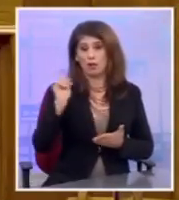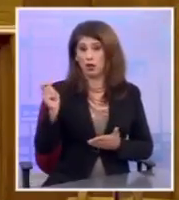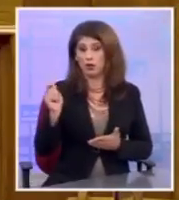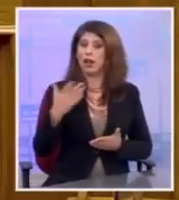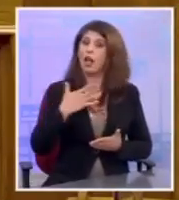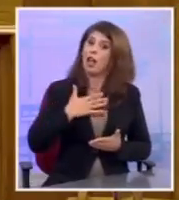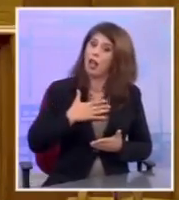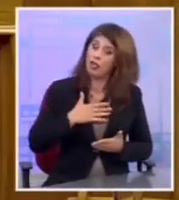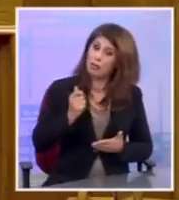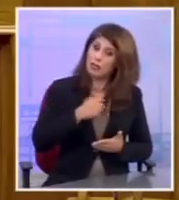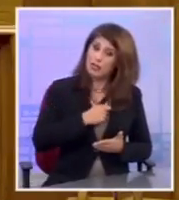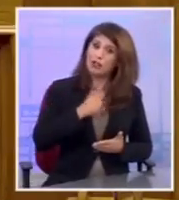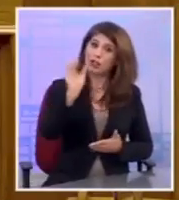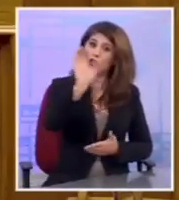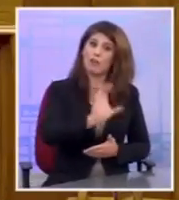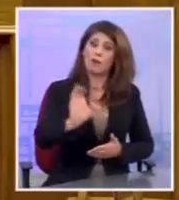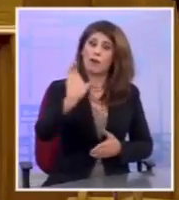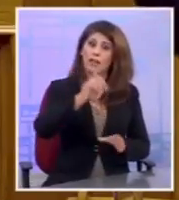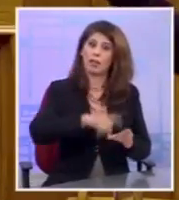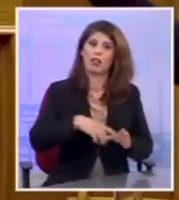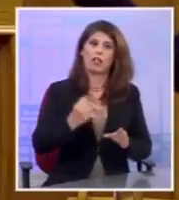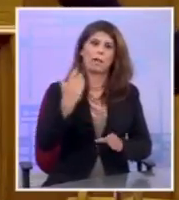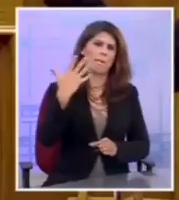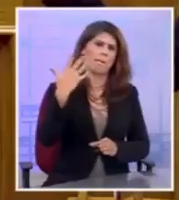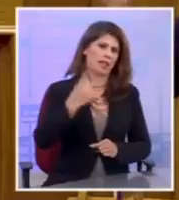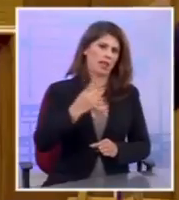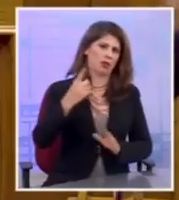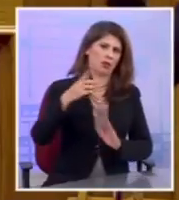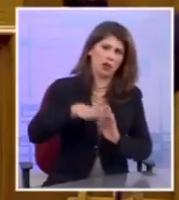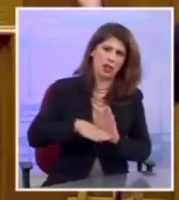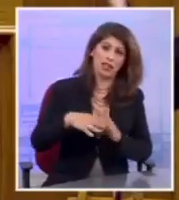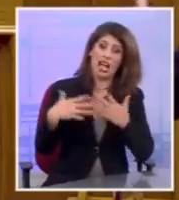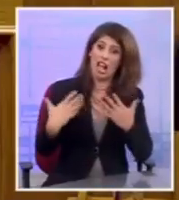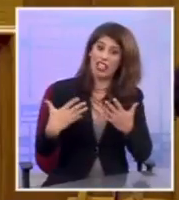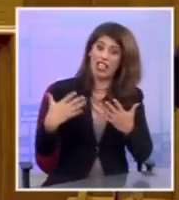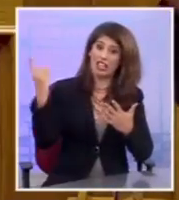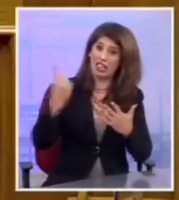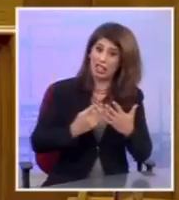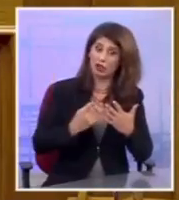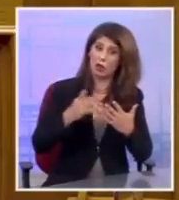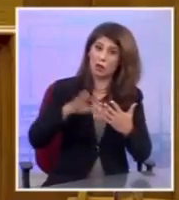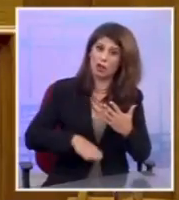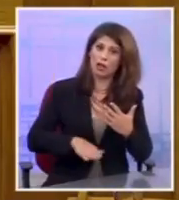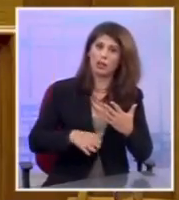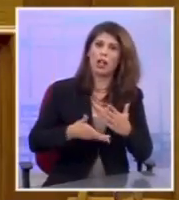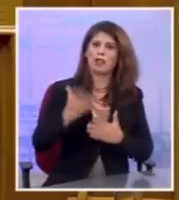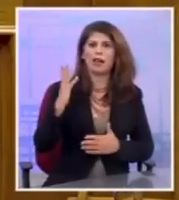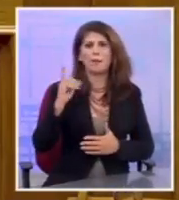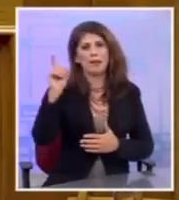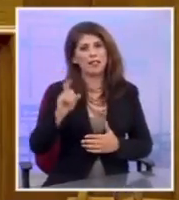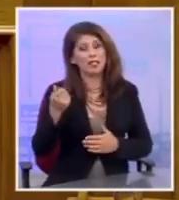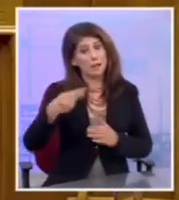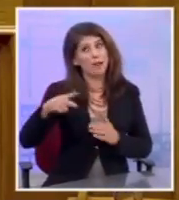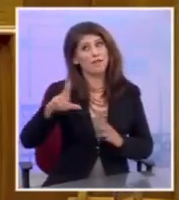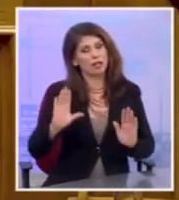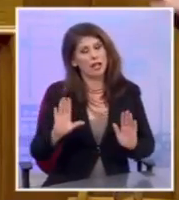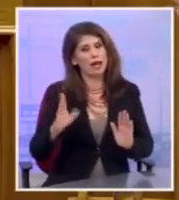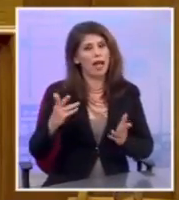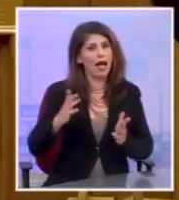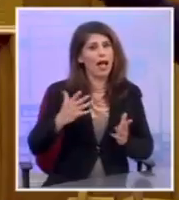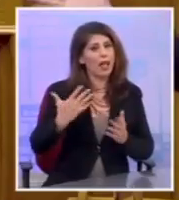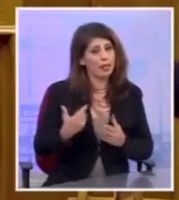θα θεωρείτε ότι η Ευρωπαϊκή Ένωση θα έχει 5% λιγότερο, 10%, 15% ίσως είναι μια υπερβολή, αλλά θα